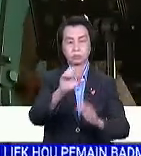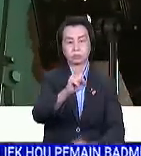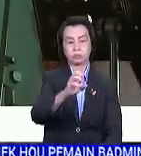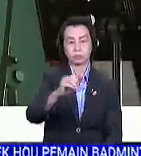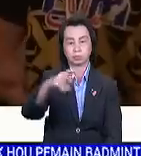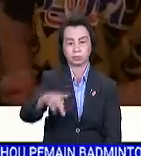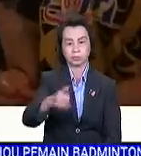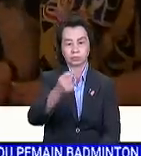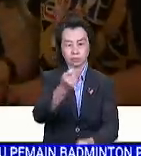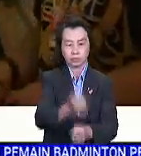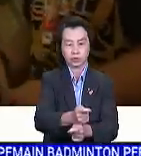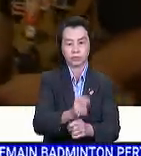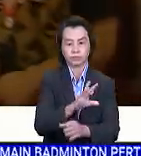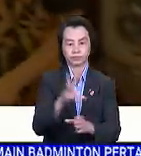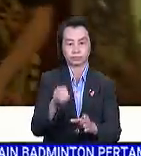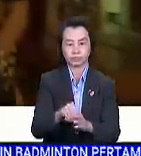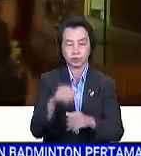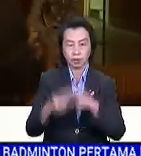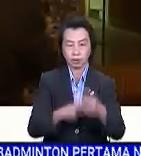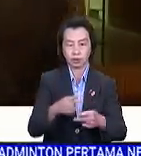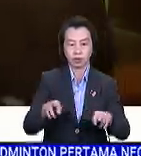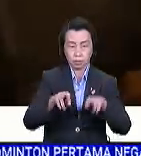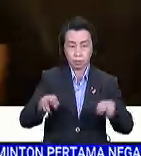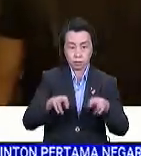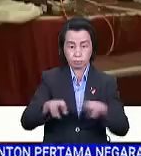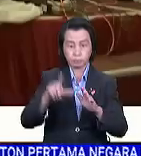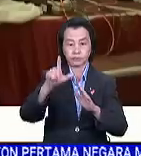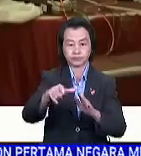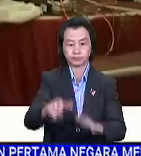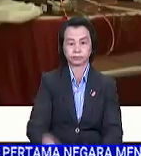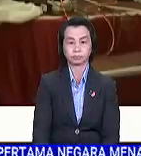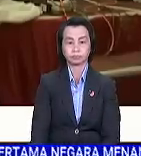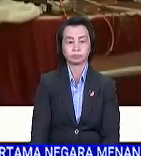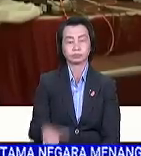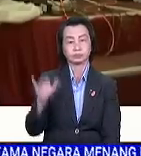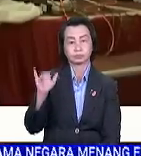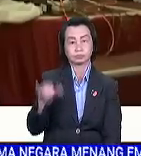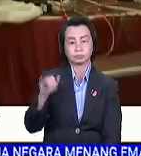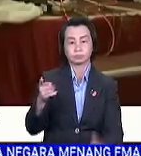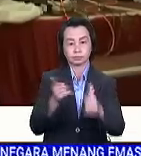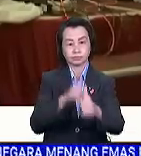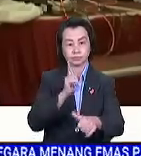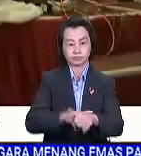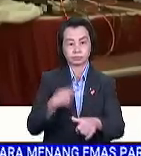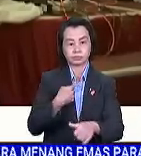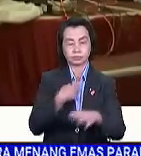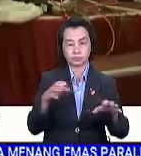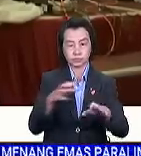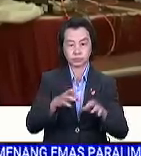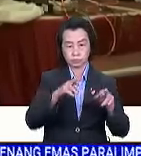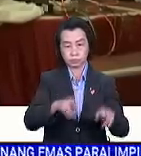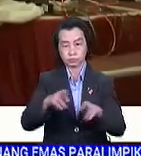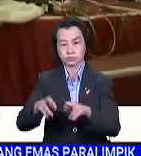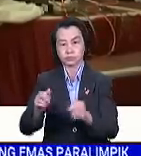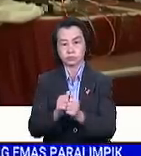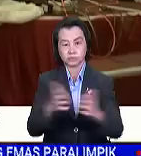standar yang ditetapkan termasuk proses rakaman itu kelak Ya memang ini kali pertama kita menerbit rancangan